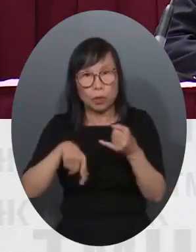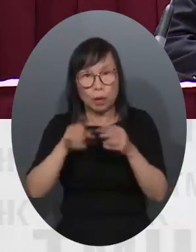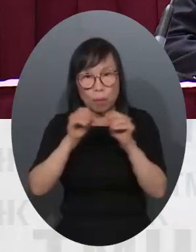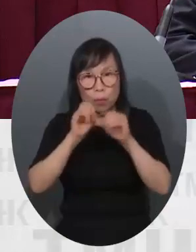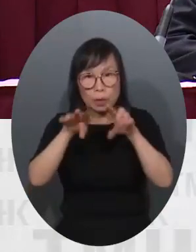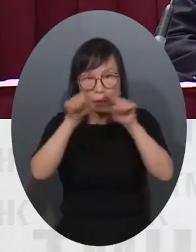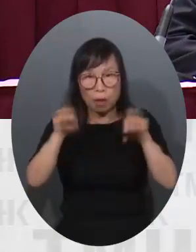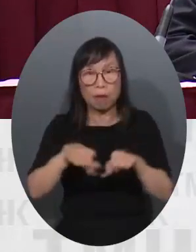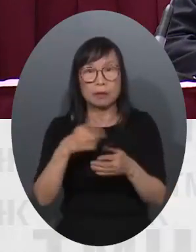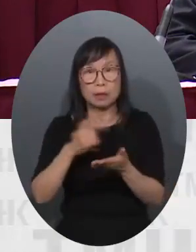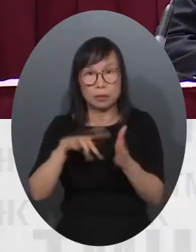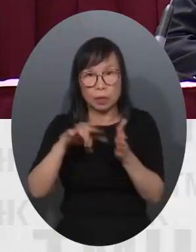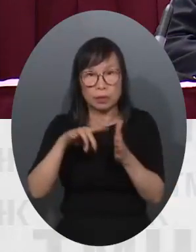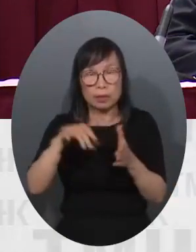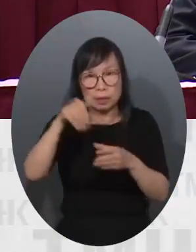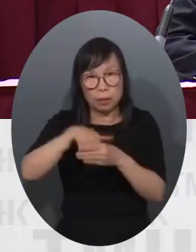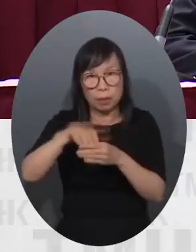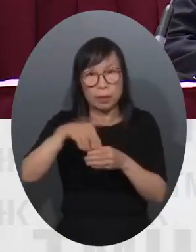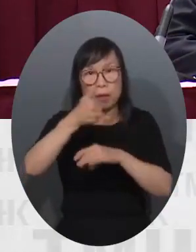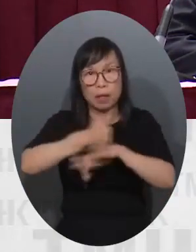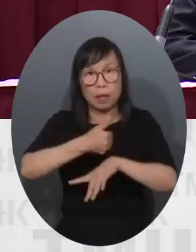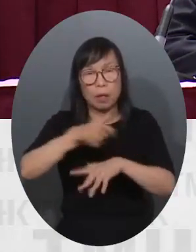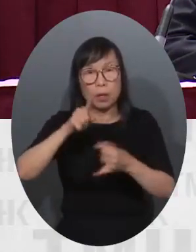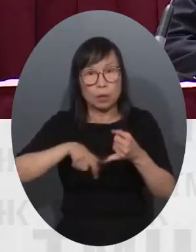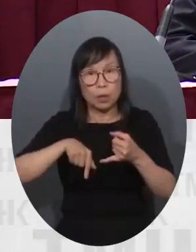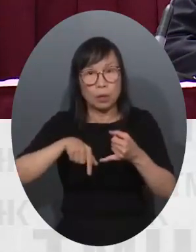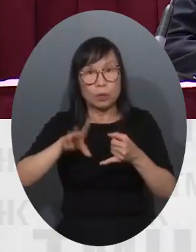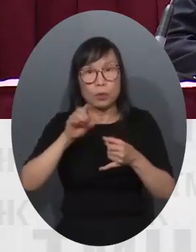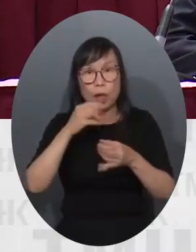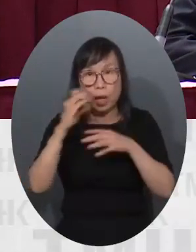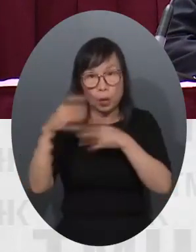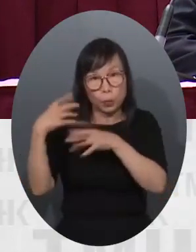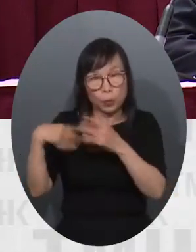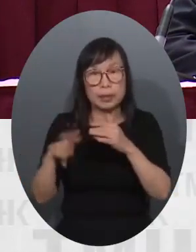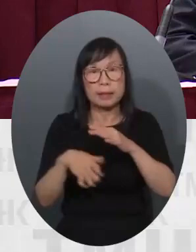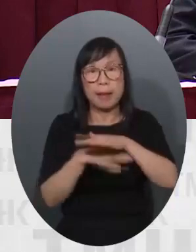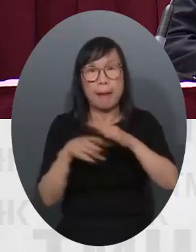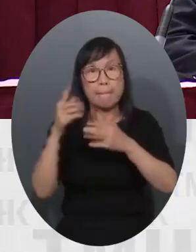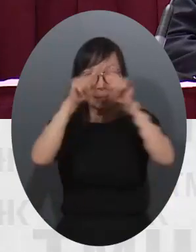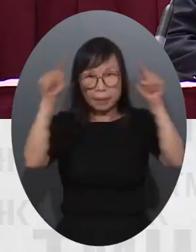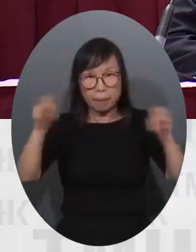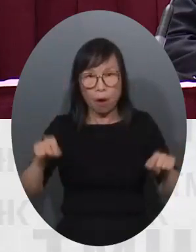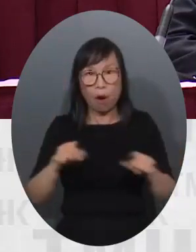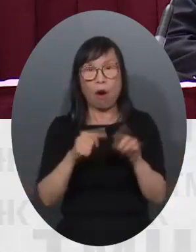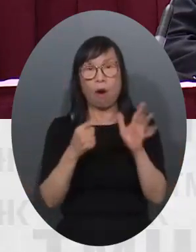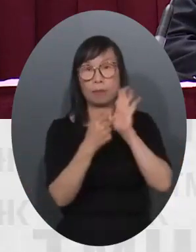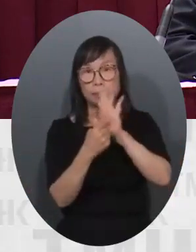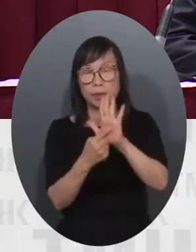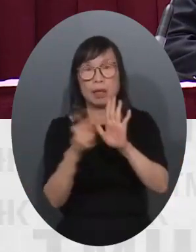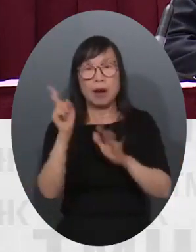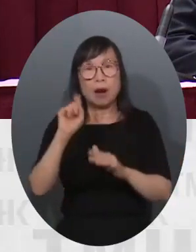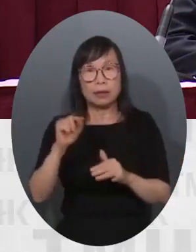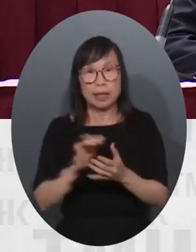由於採用電子投票系統，結果會在會議廳嘅屏幕上顯示。我們預